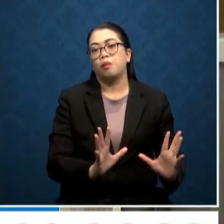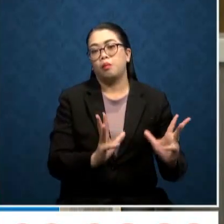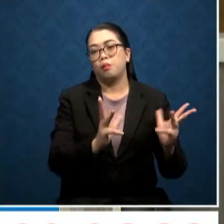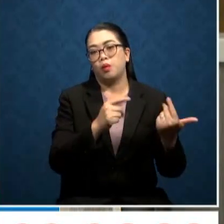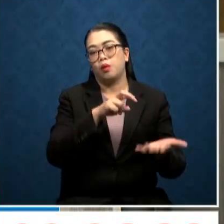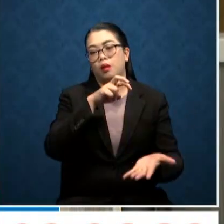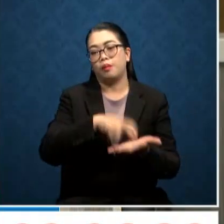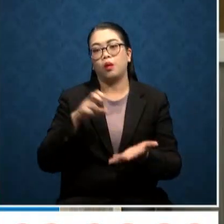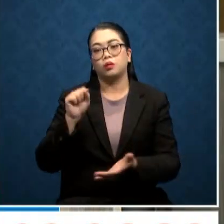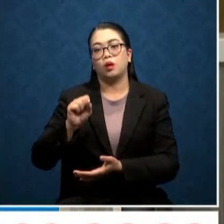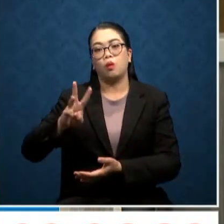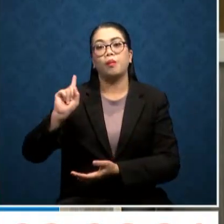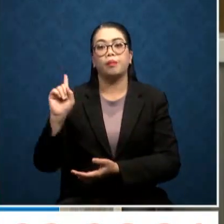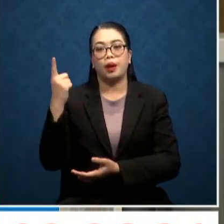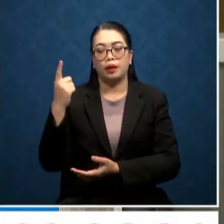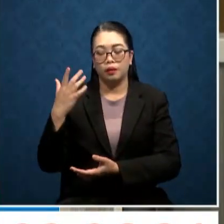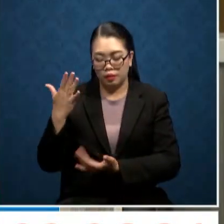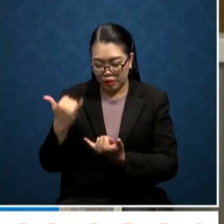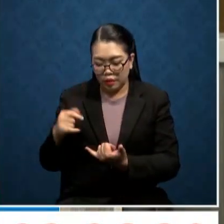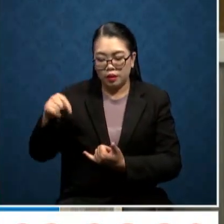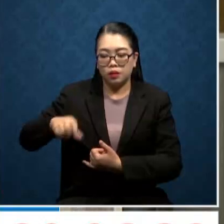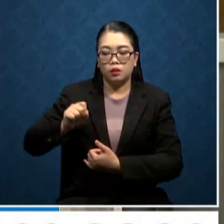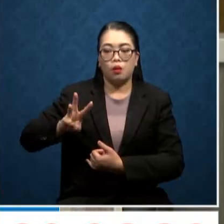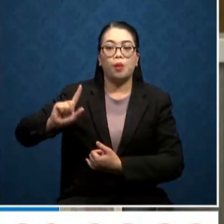รับรองวุฒิสมาชิกในชุดเหล่านั้นทำให้วุฒิสม